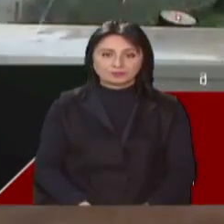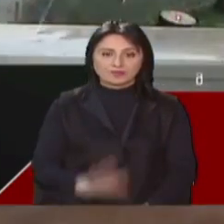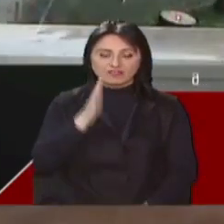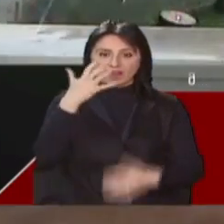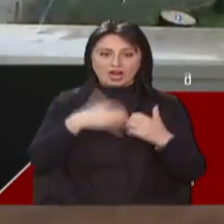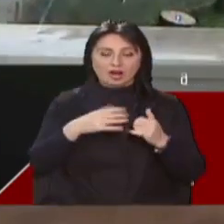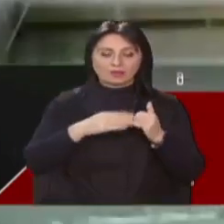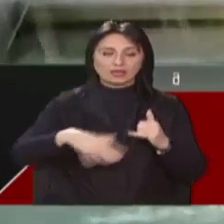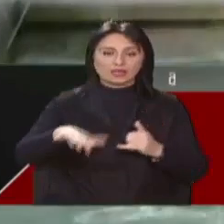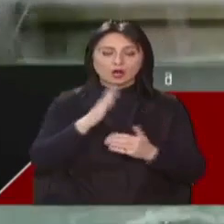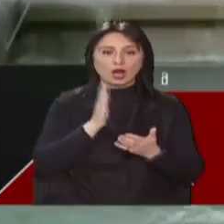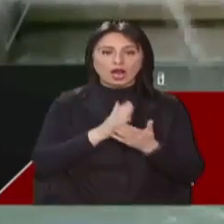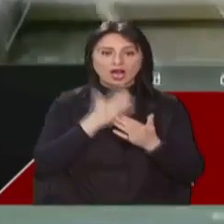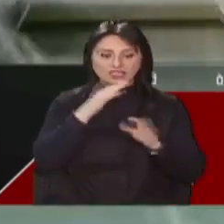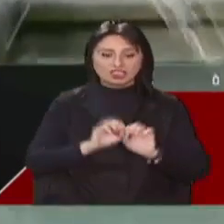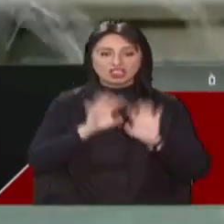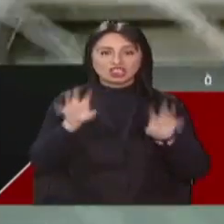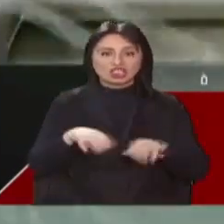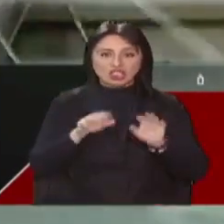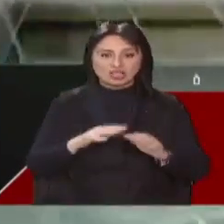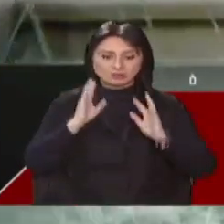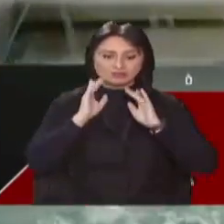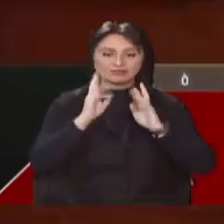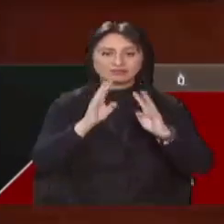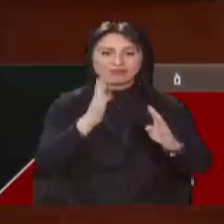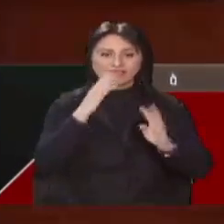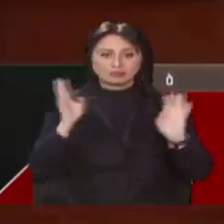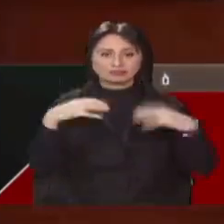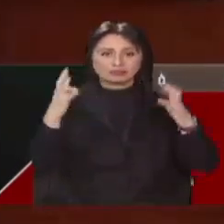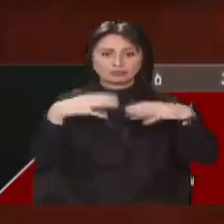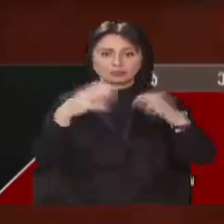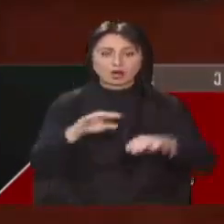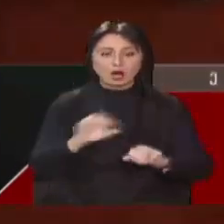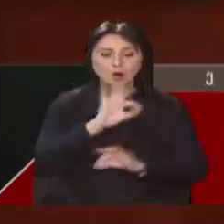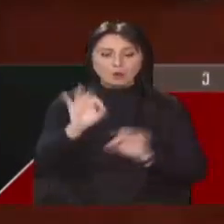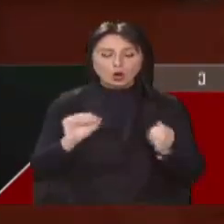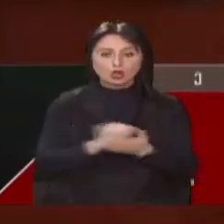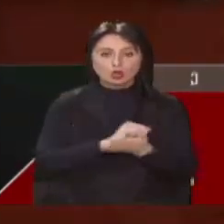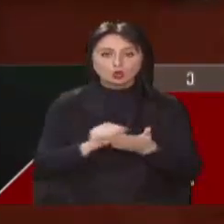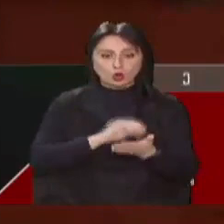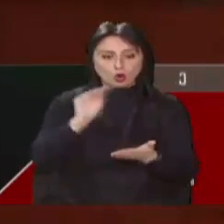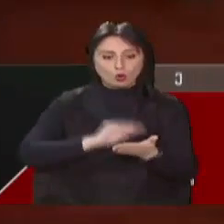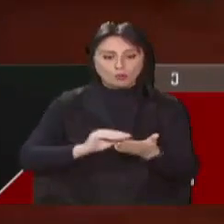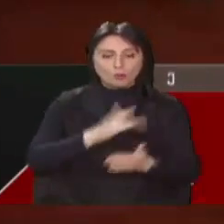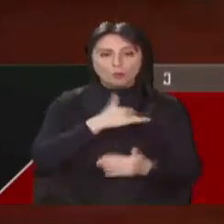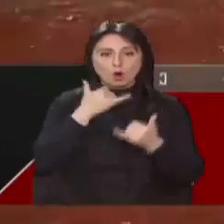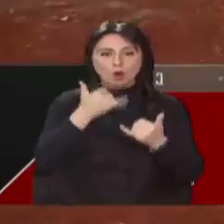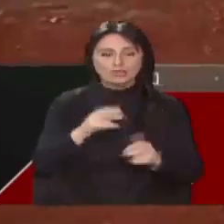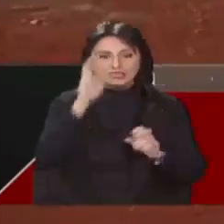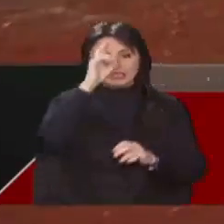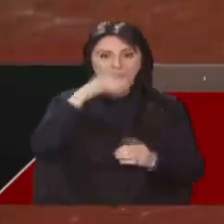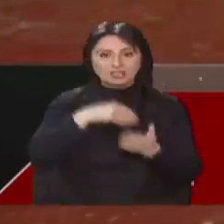Pakis Parkis teritoriaze arsebuli shadravnebisa da kaskadis reabilitatsiis saproekto dokumentatsiis shedgenis momsakhurebis